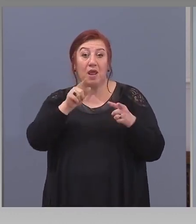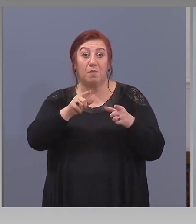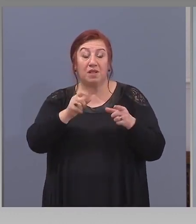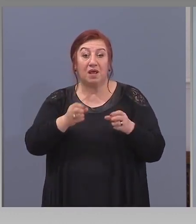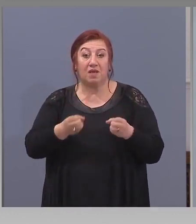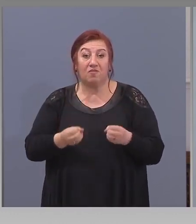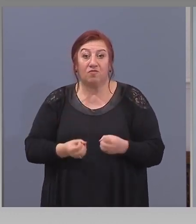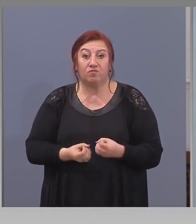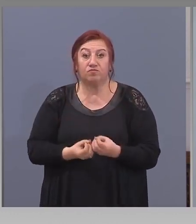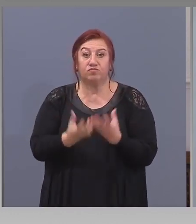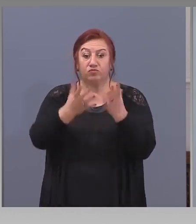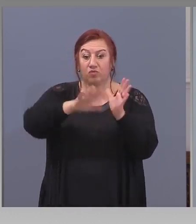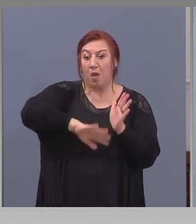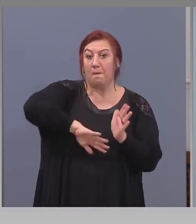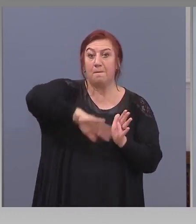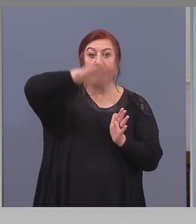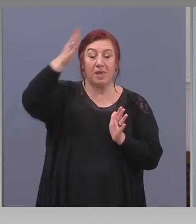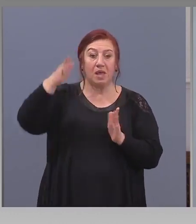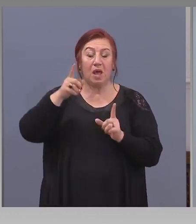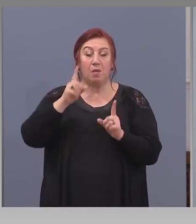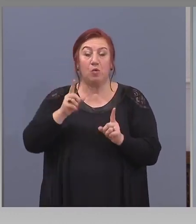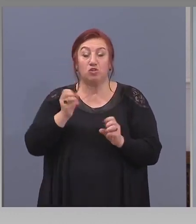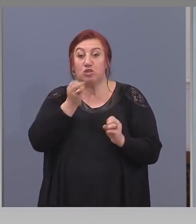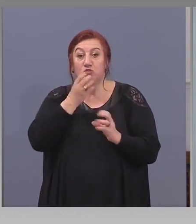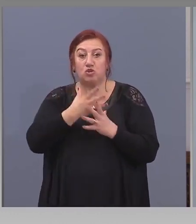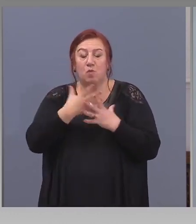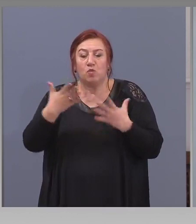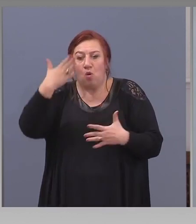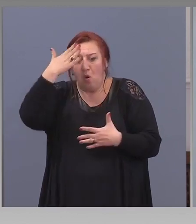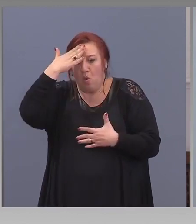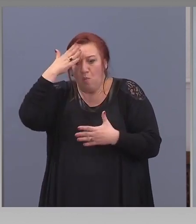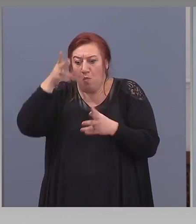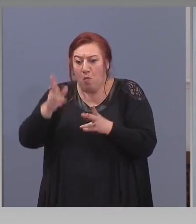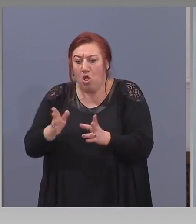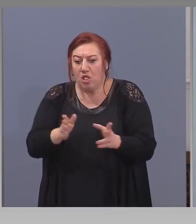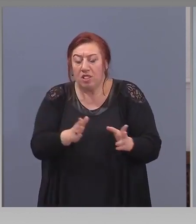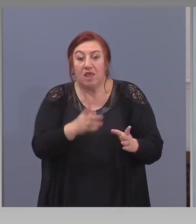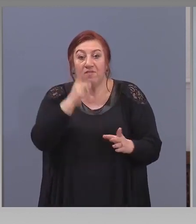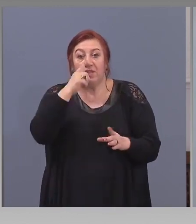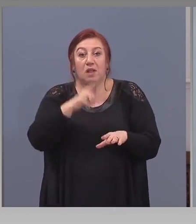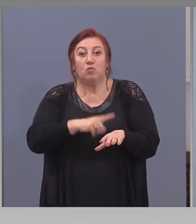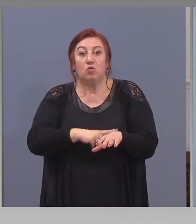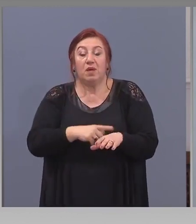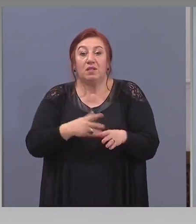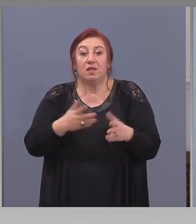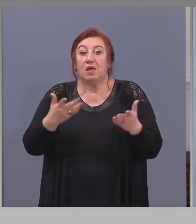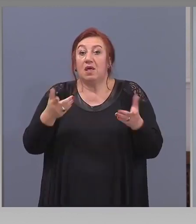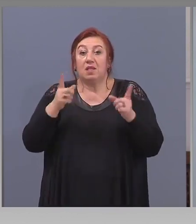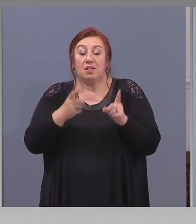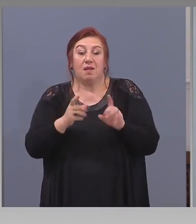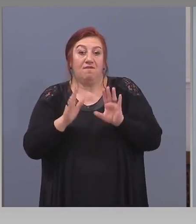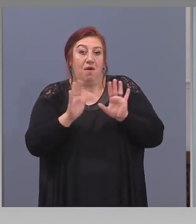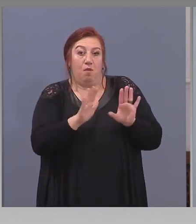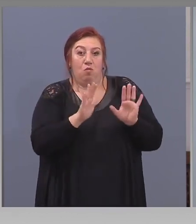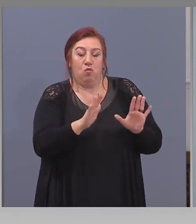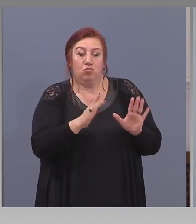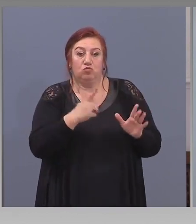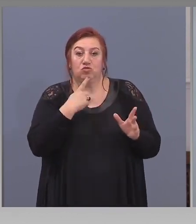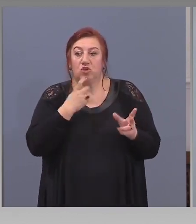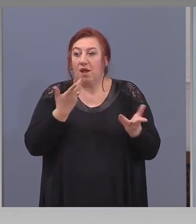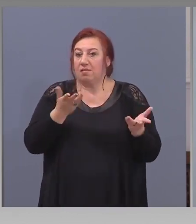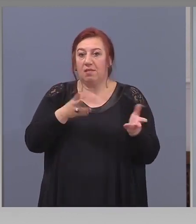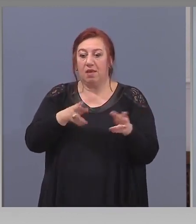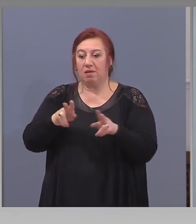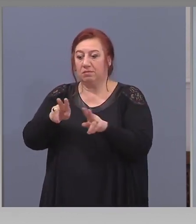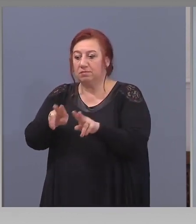да се наложат много заболели в един момент да им трябват болнични заведения.